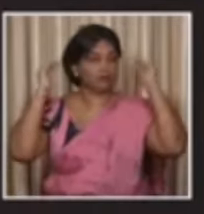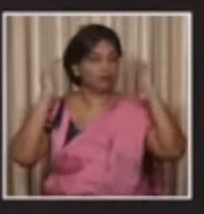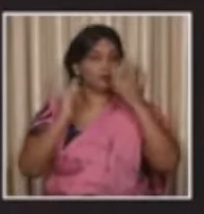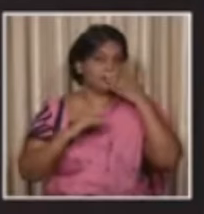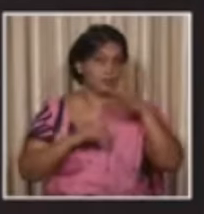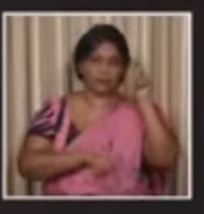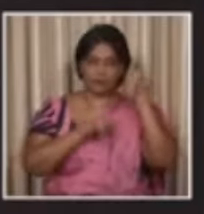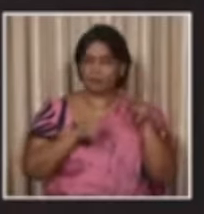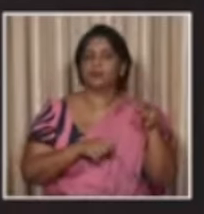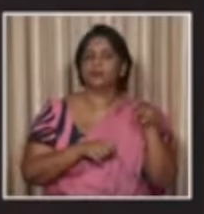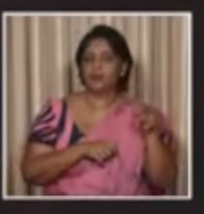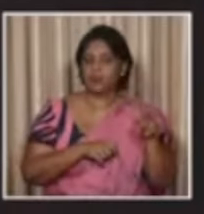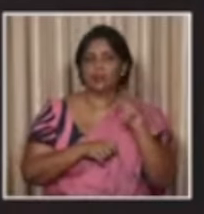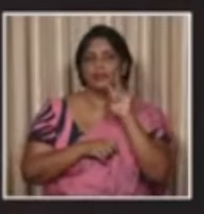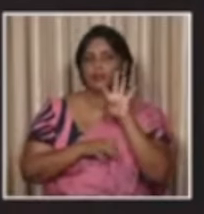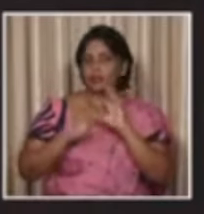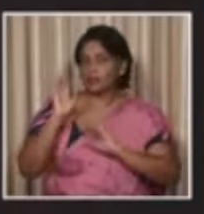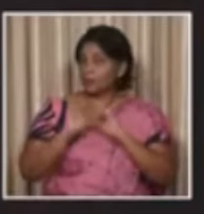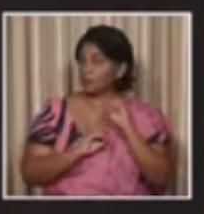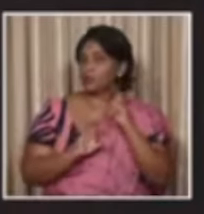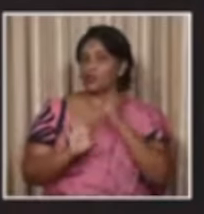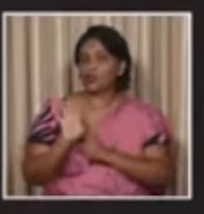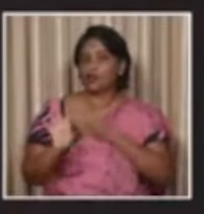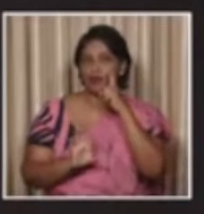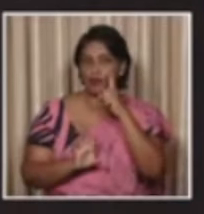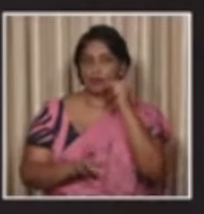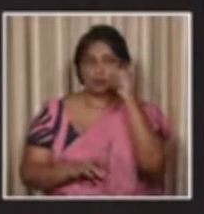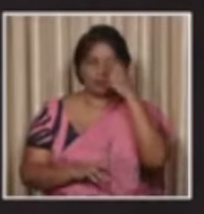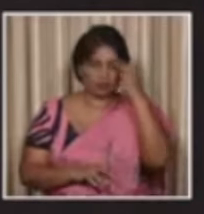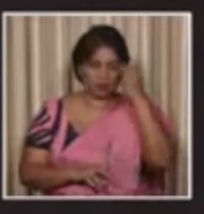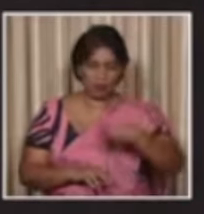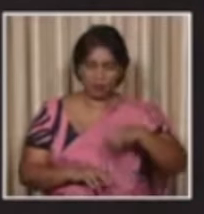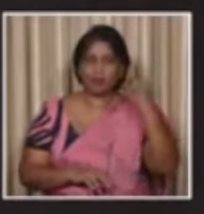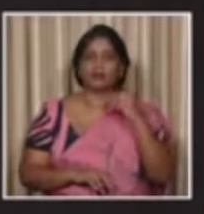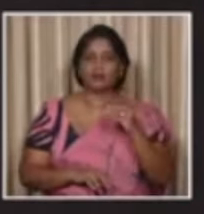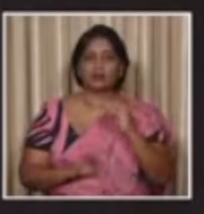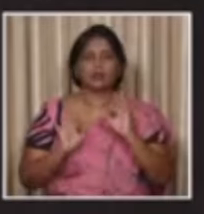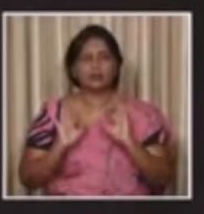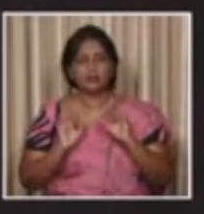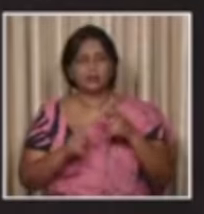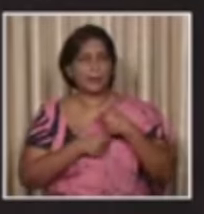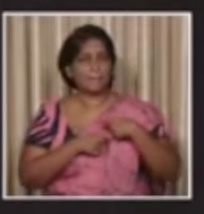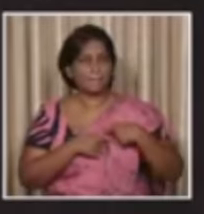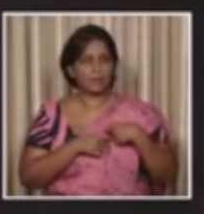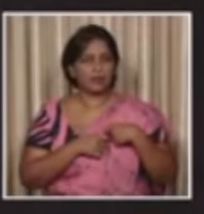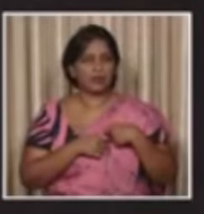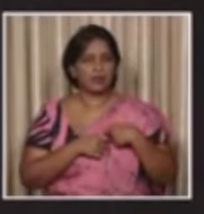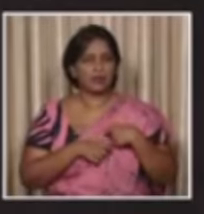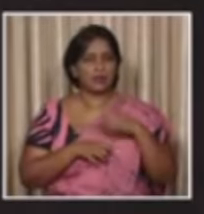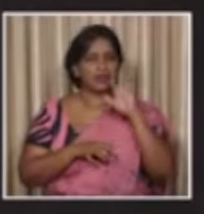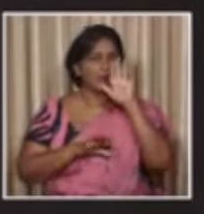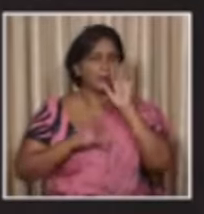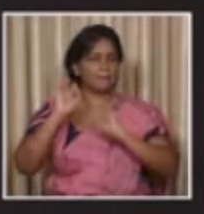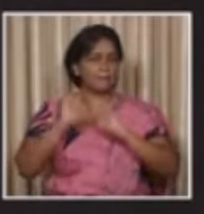ඉහළ නිලධාරී. එයාට 124යි අවුරුද්දකට වැඩි කරලා තියෙන. දෙක සාමාන්‍ය සුළු සේවකයාට වැඩි වෙලා තියෙන්නේ